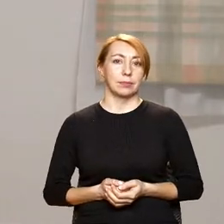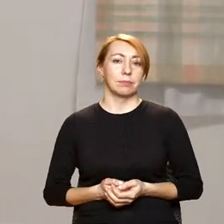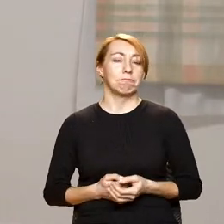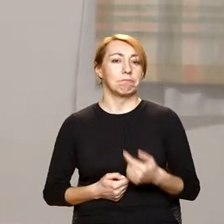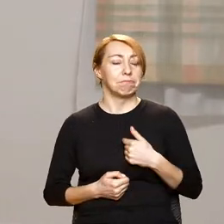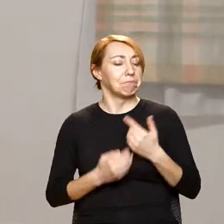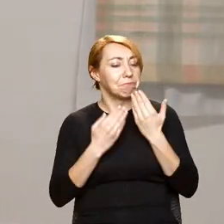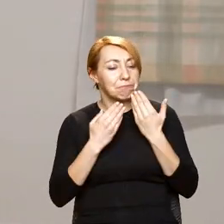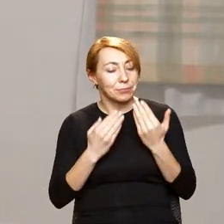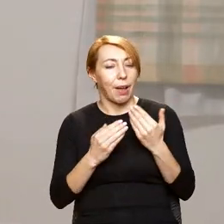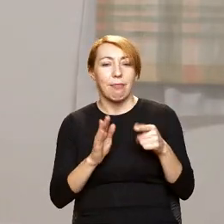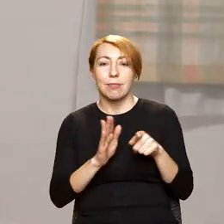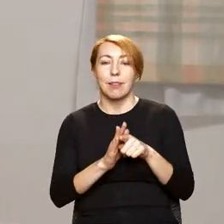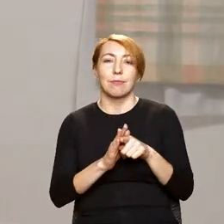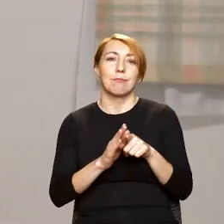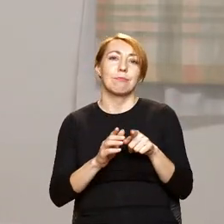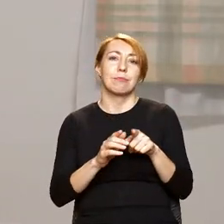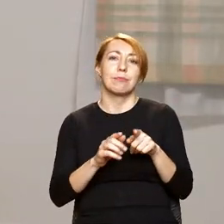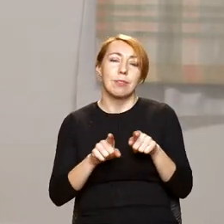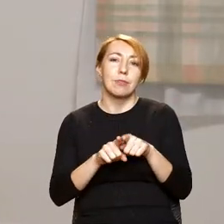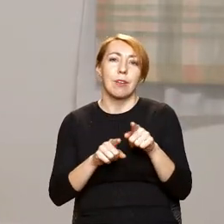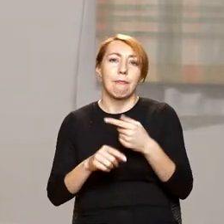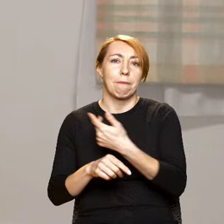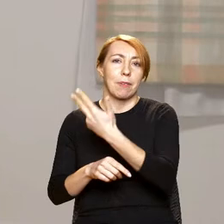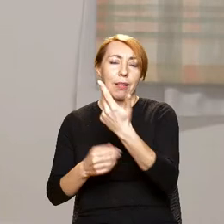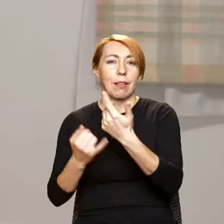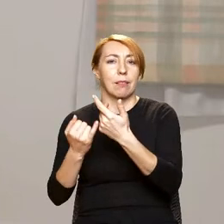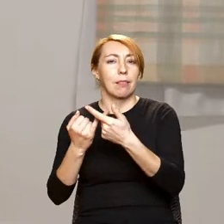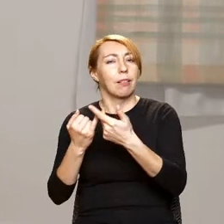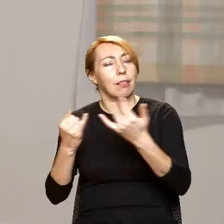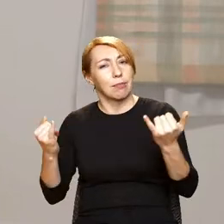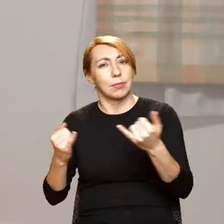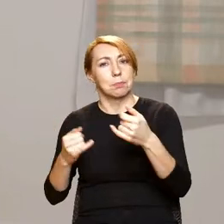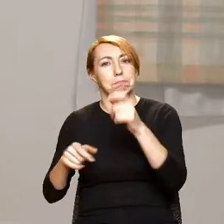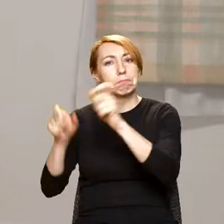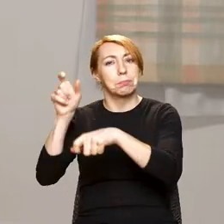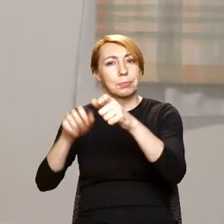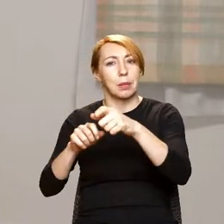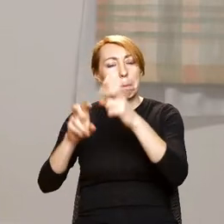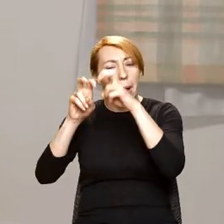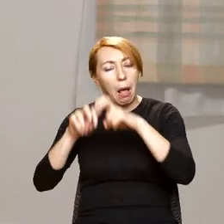Jestem wdzięczny również wielu innym badaczom z przeszłości.